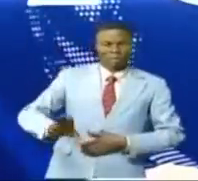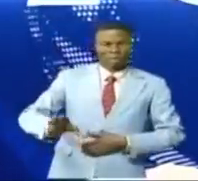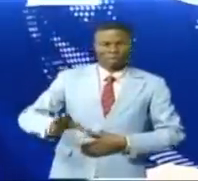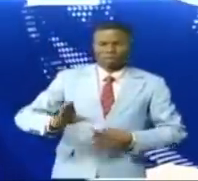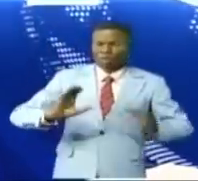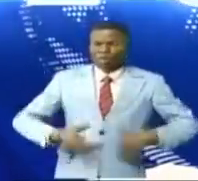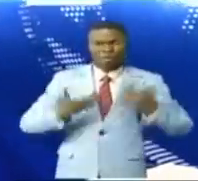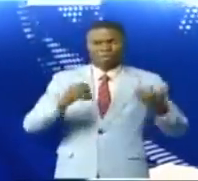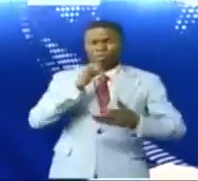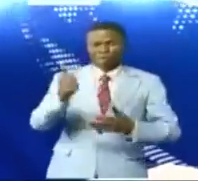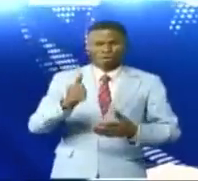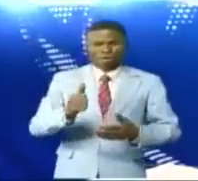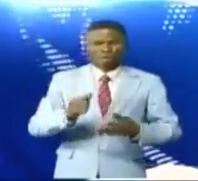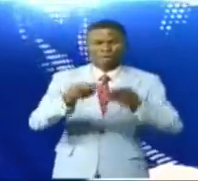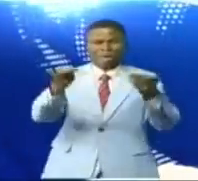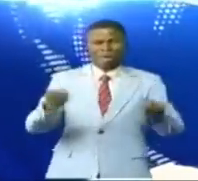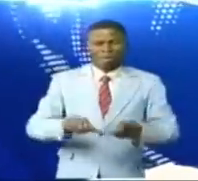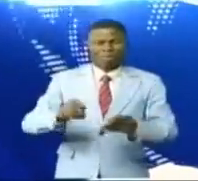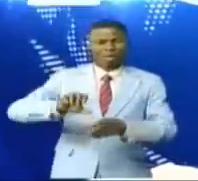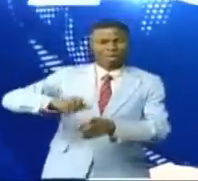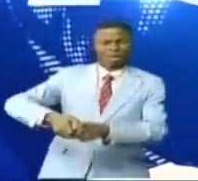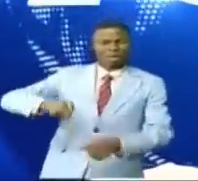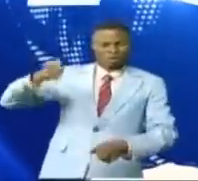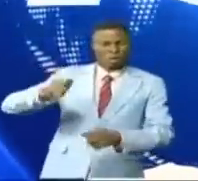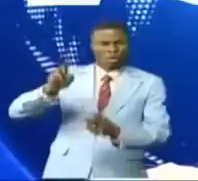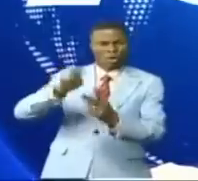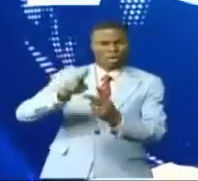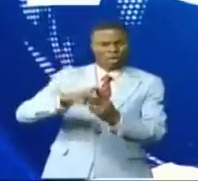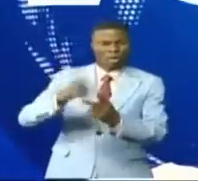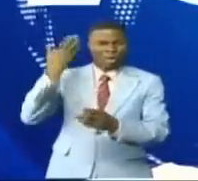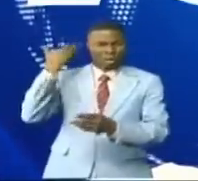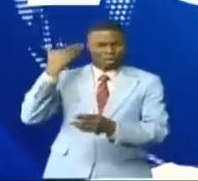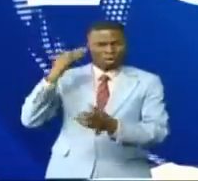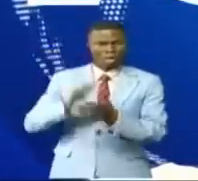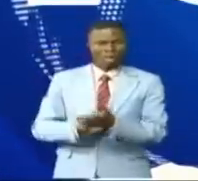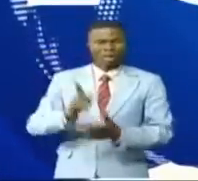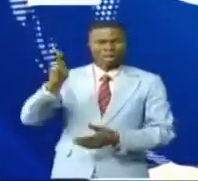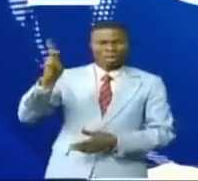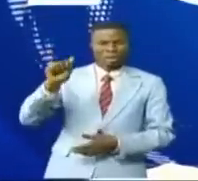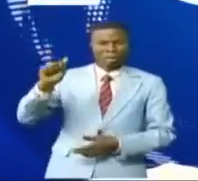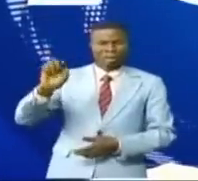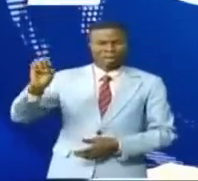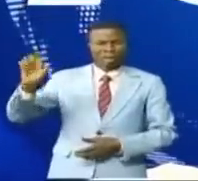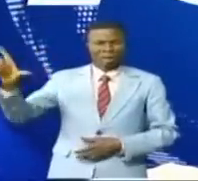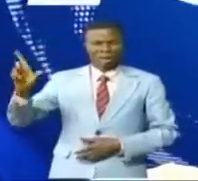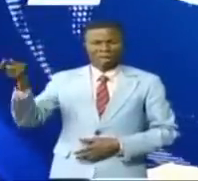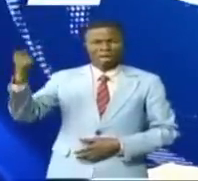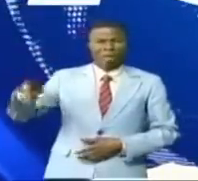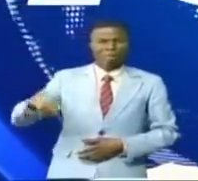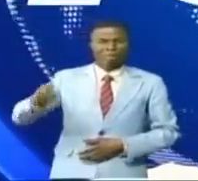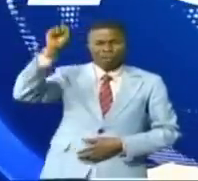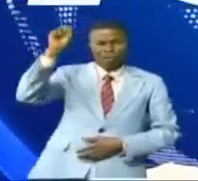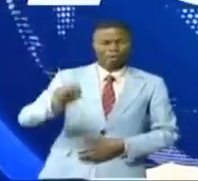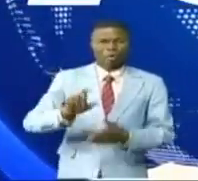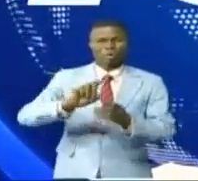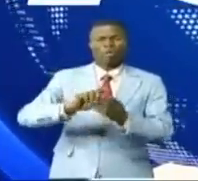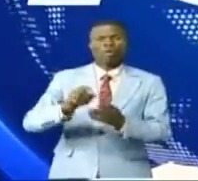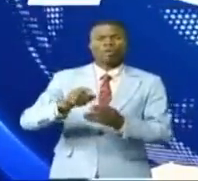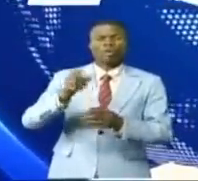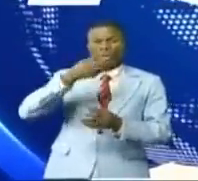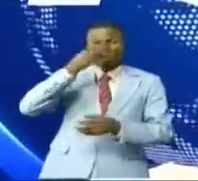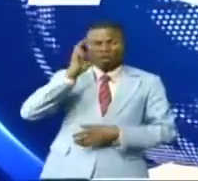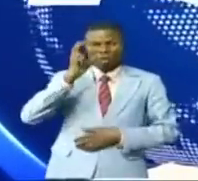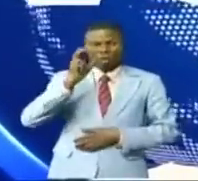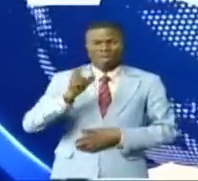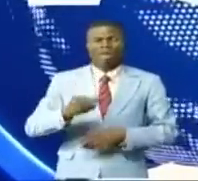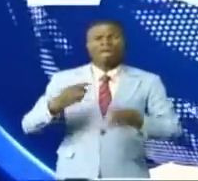la spoliation de sa station de réserve et de pompage des Calais. Nous sommes dans la province du Sud Kivu. Dénonciation faite